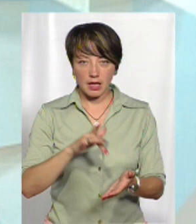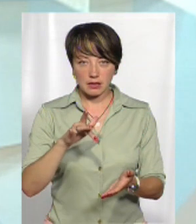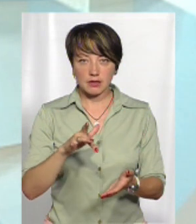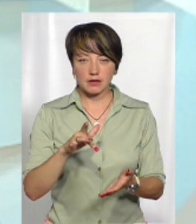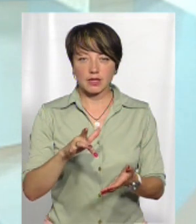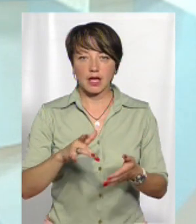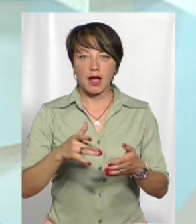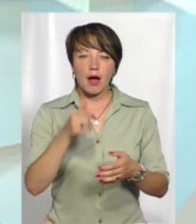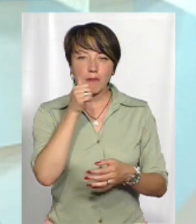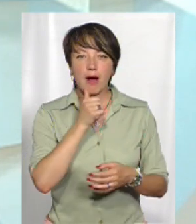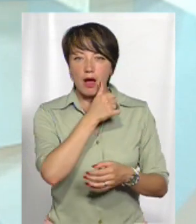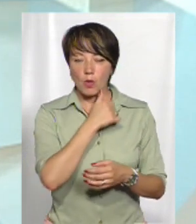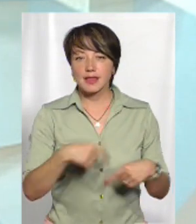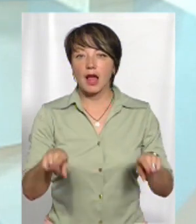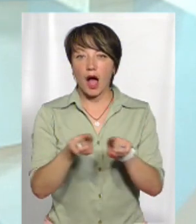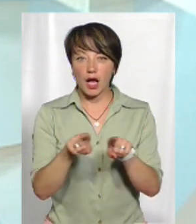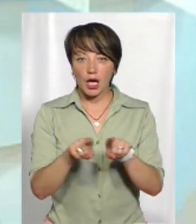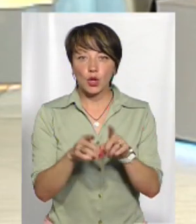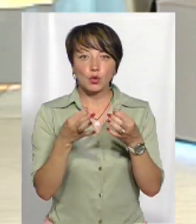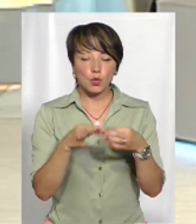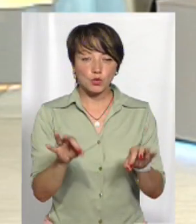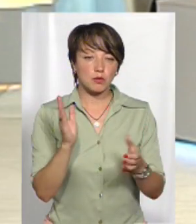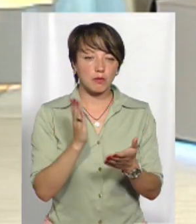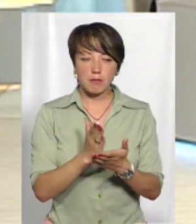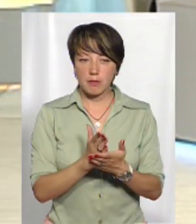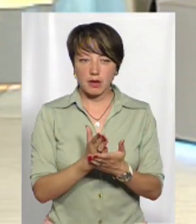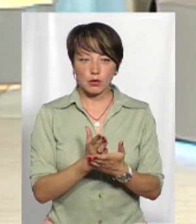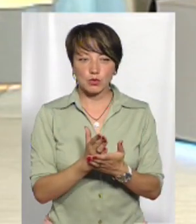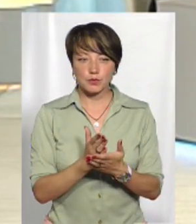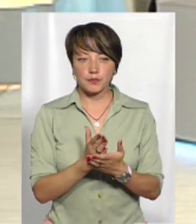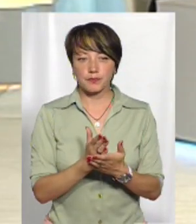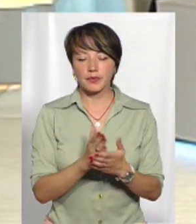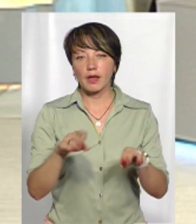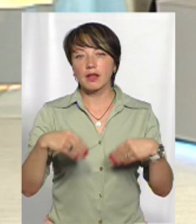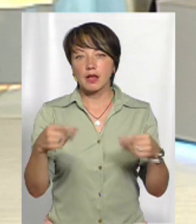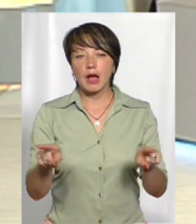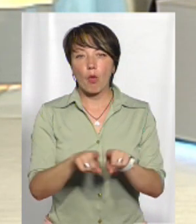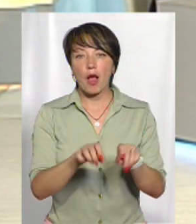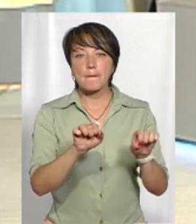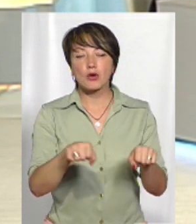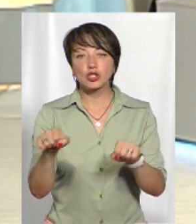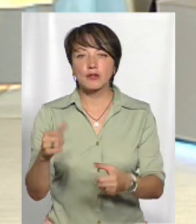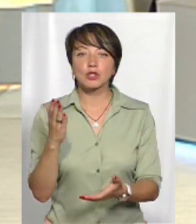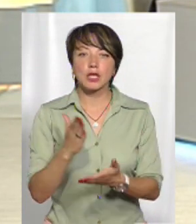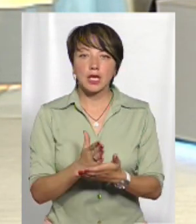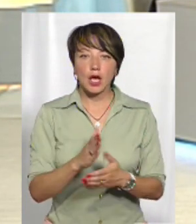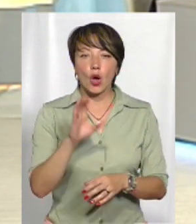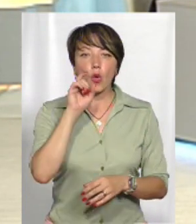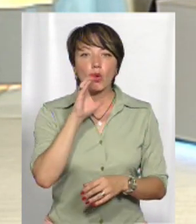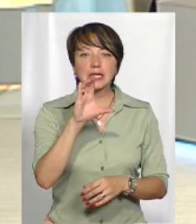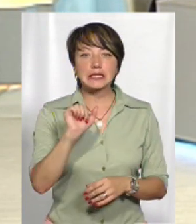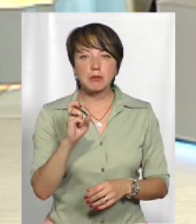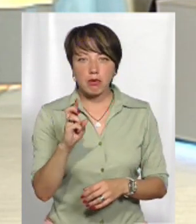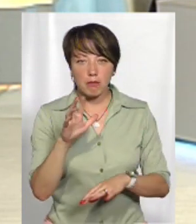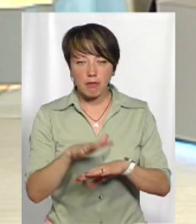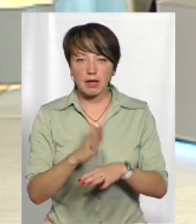сертифікації ключів. Ну, він їх розпізнає такий доступ і приймає. Такий доступ і надання такої можливості є